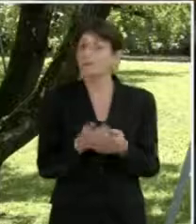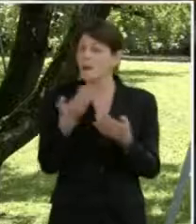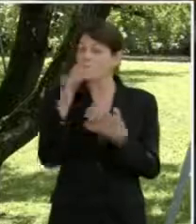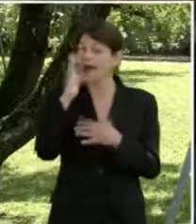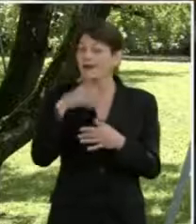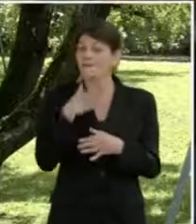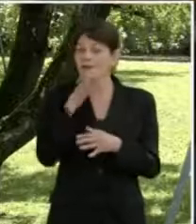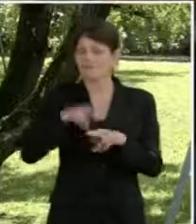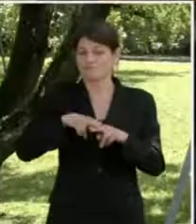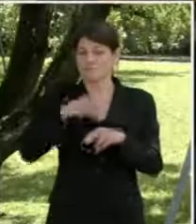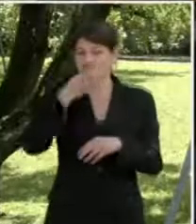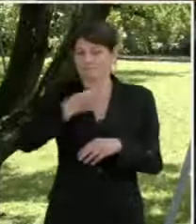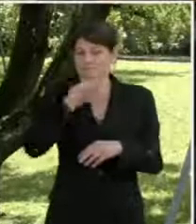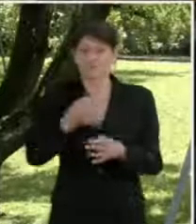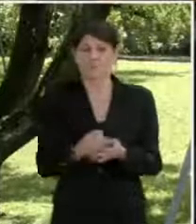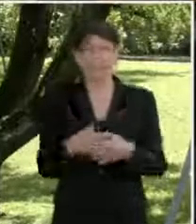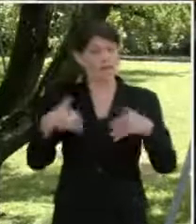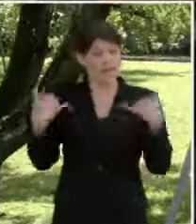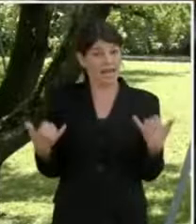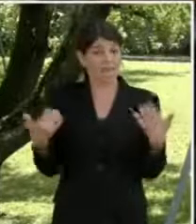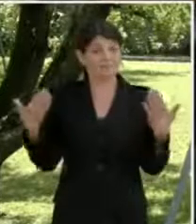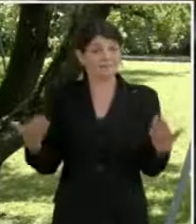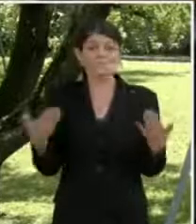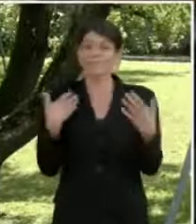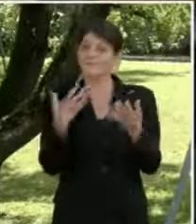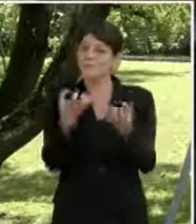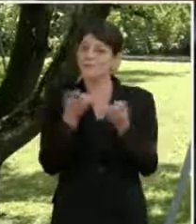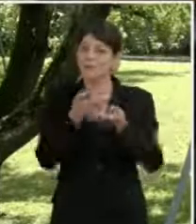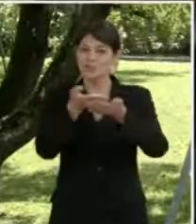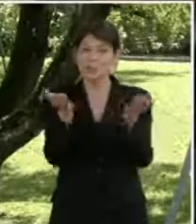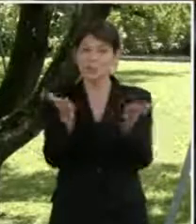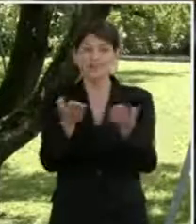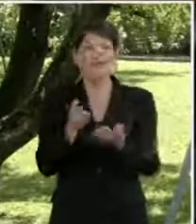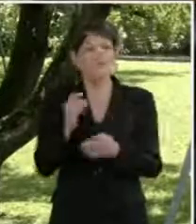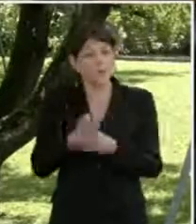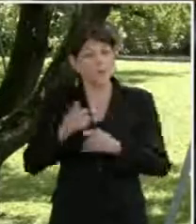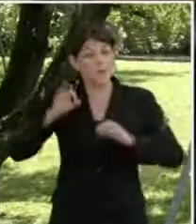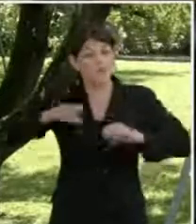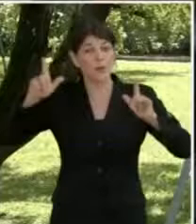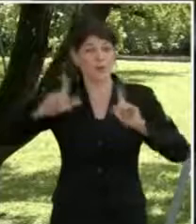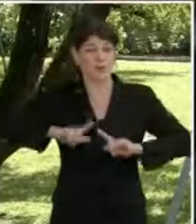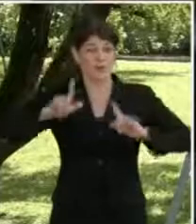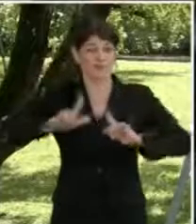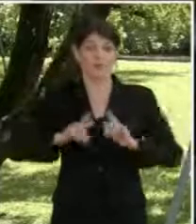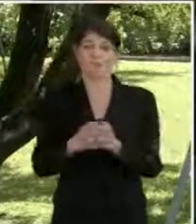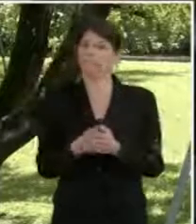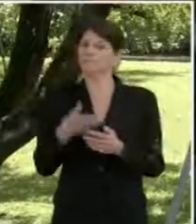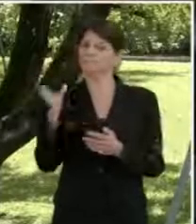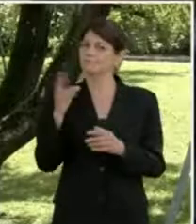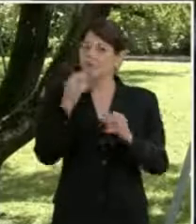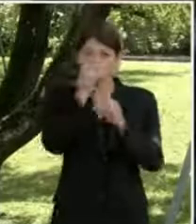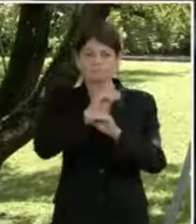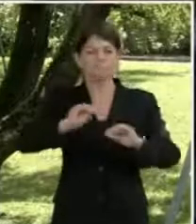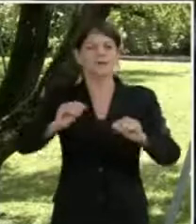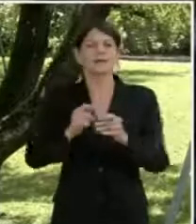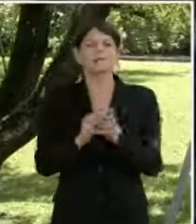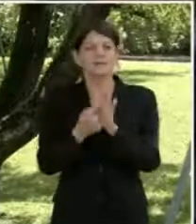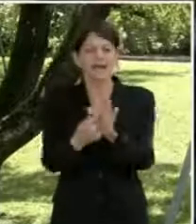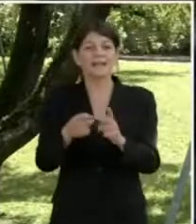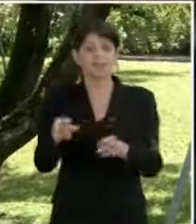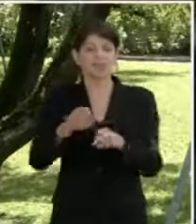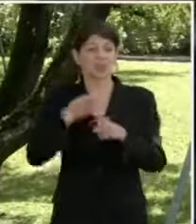aber später. Hier und jetzt wünsche ich Ihnen bereits gute Unterhaltung mit der Übertragung des